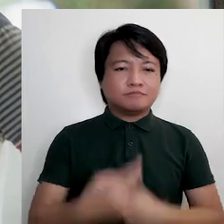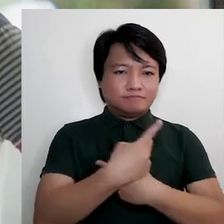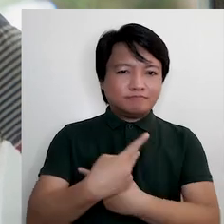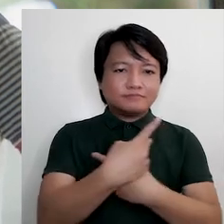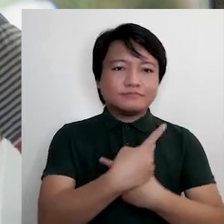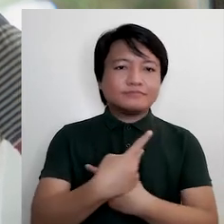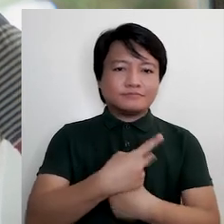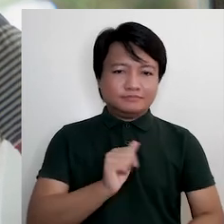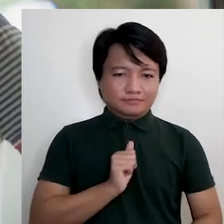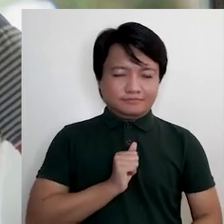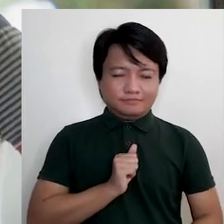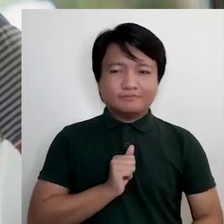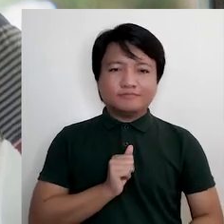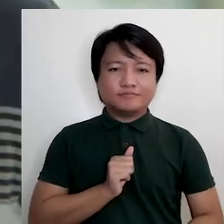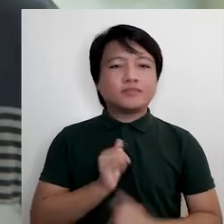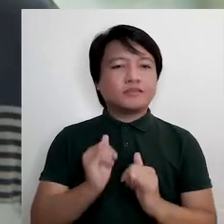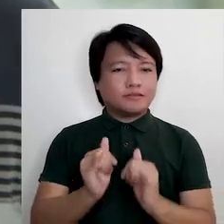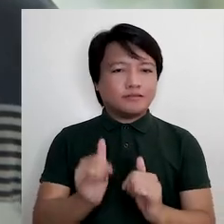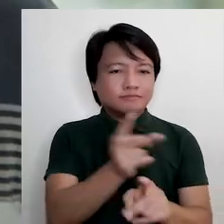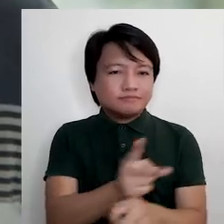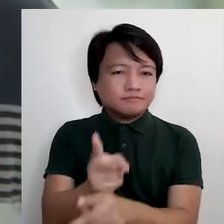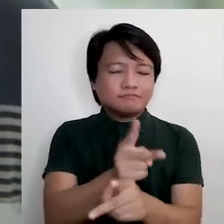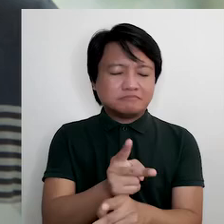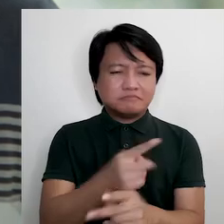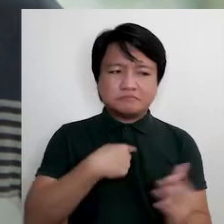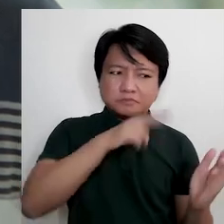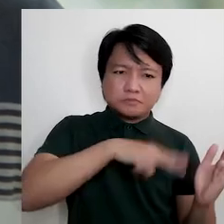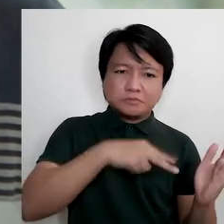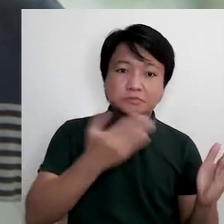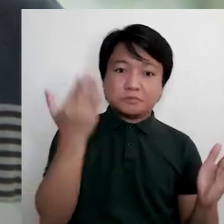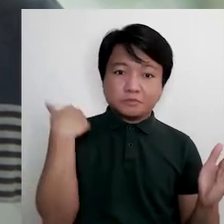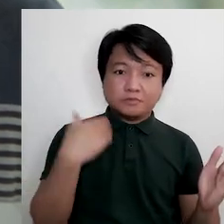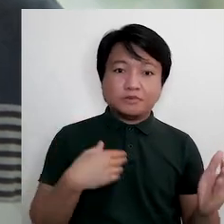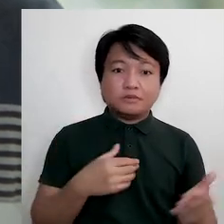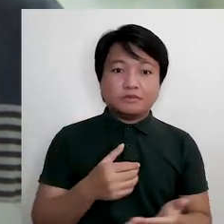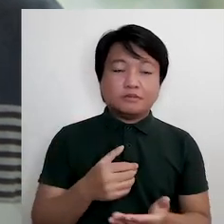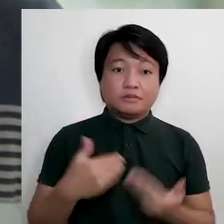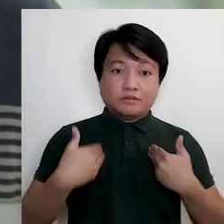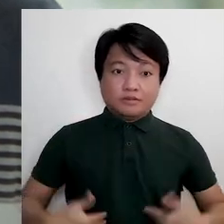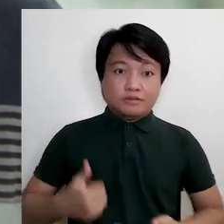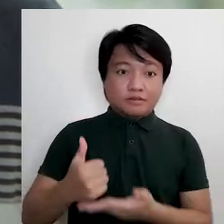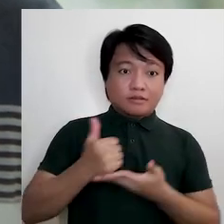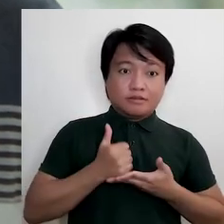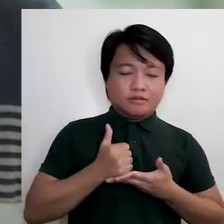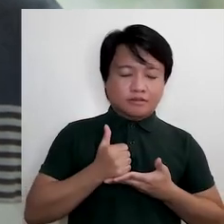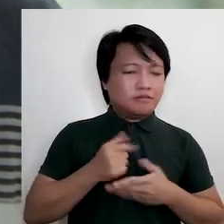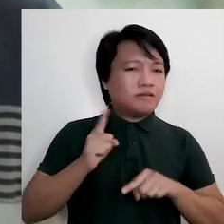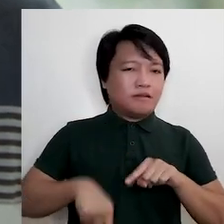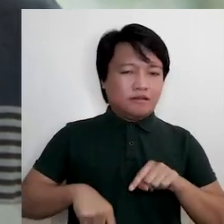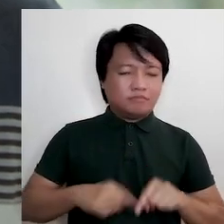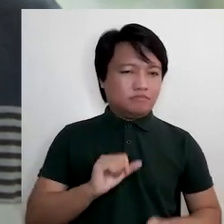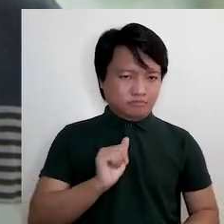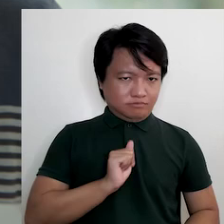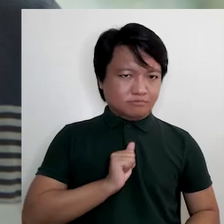Alagaan ang sarili, alagaan ang iba. May nabasa ako dati na, there is no health without mental health. Kaya dapat